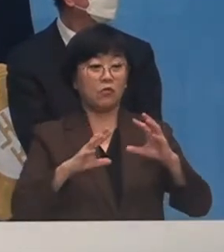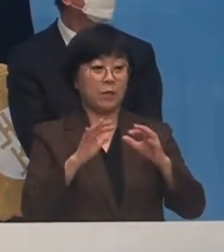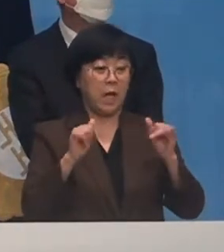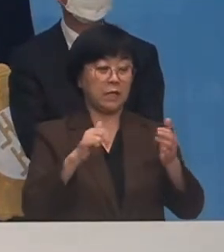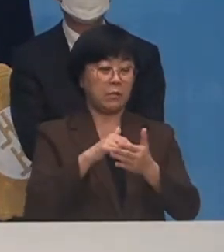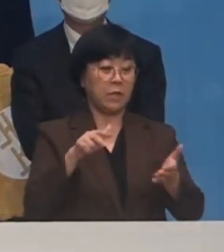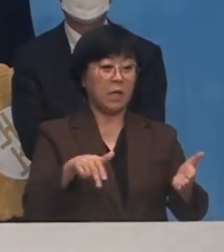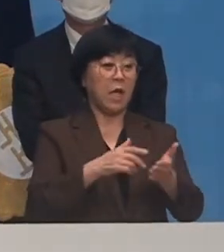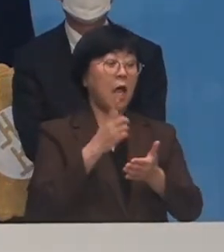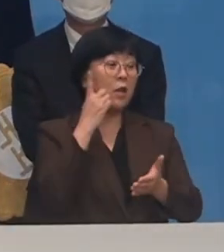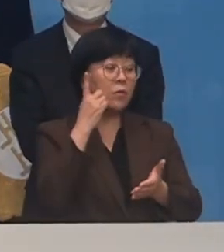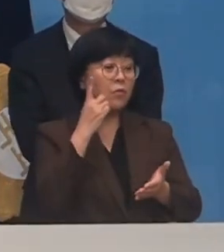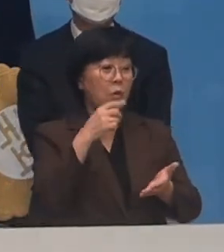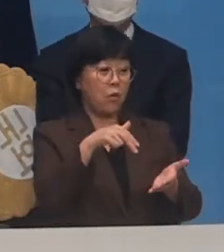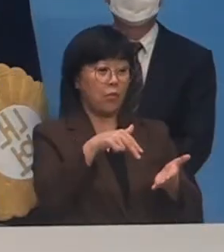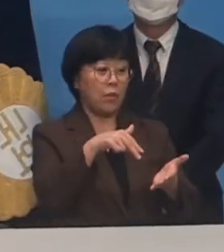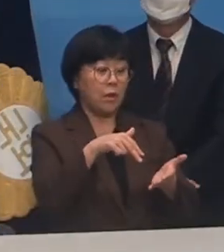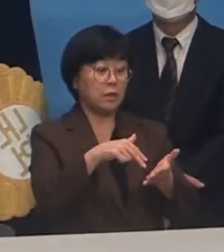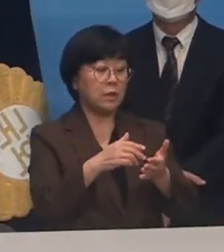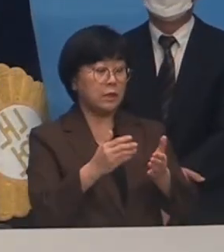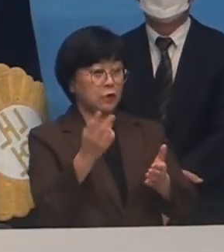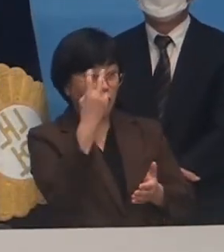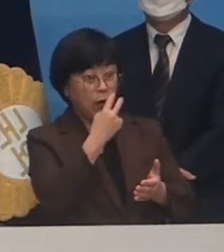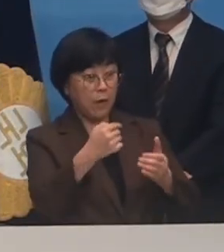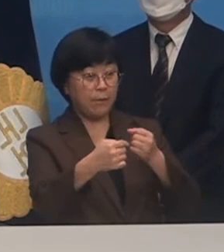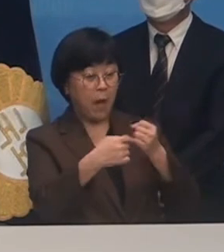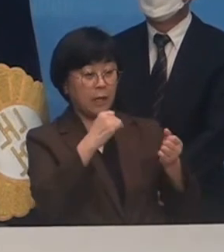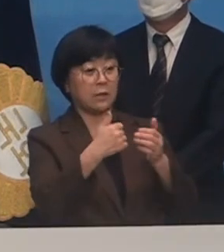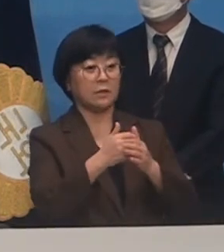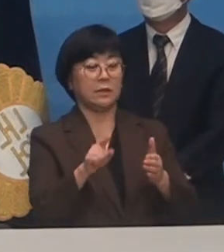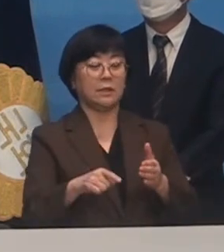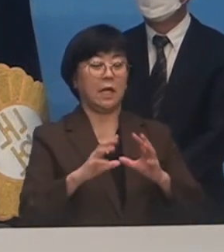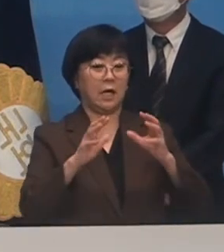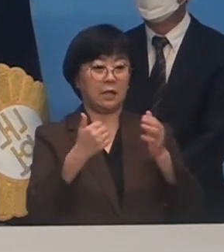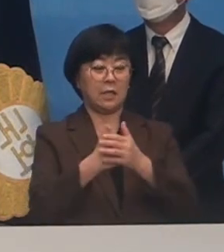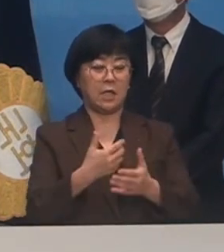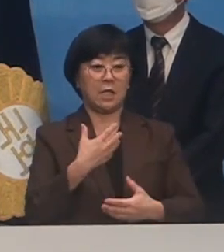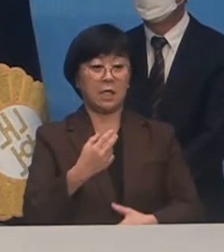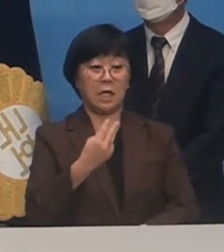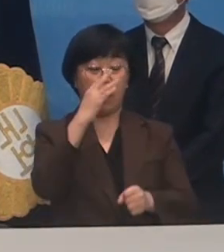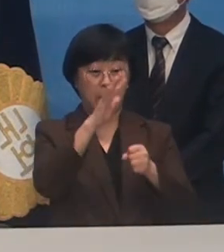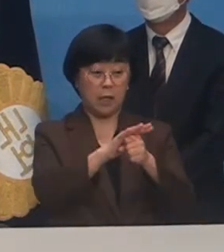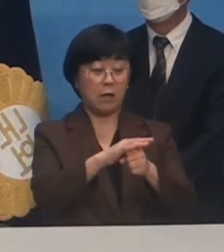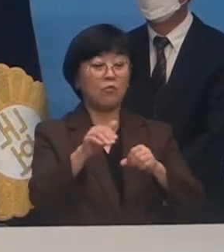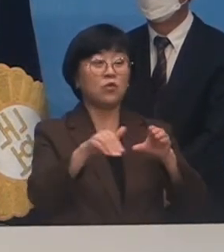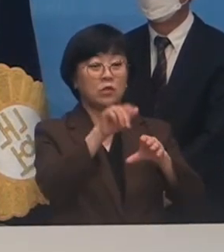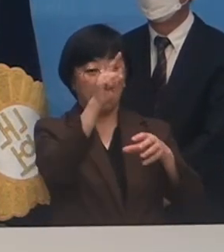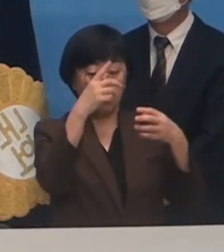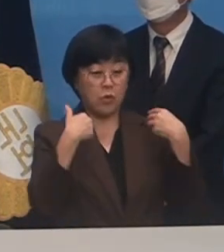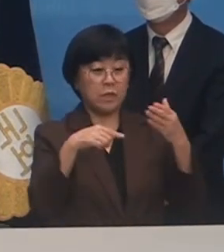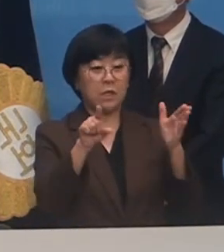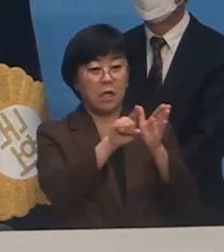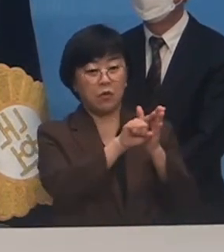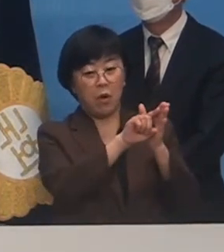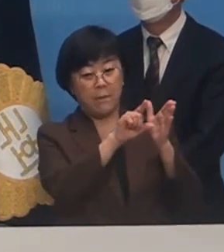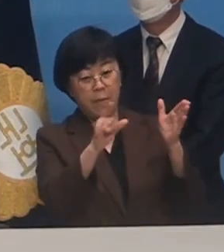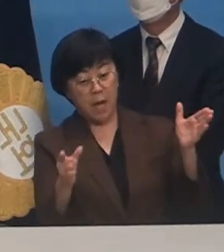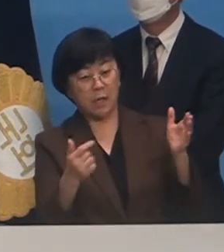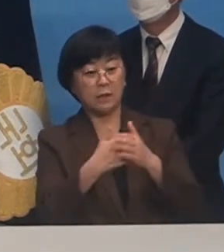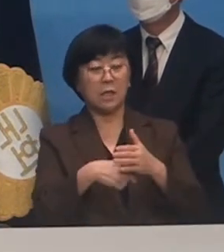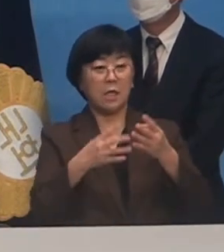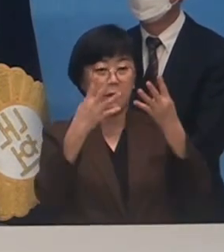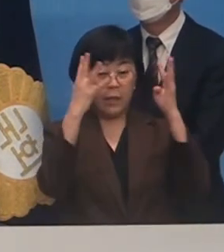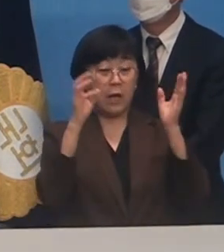이렇게 통신사찰을 당하는 나라가 되었다니 정말 참담할 뿐이다. 문재인 정권 동안 신뢰도가 바닥으로 떨어진